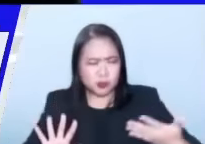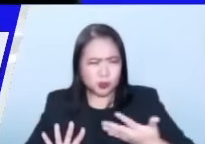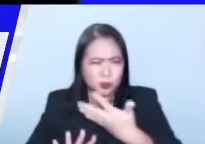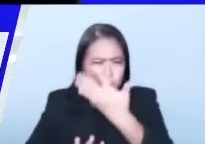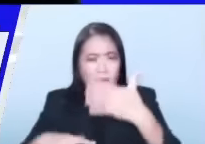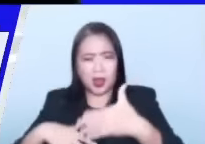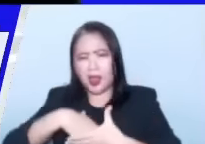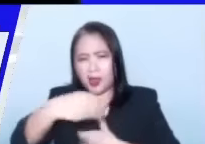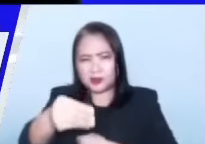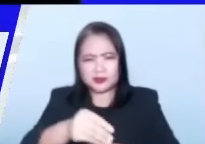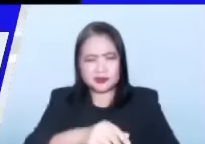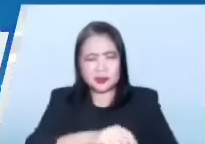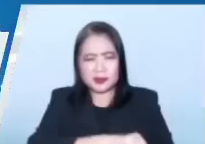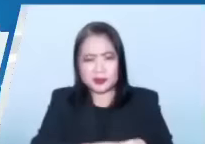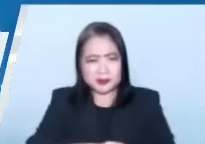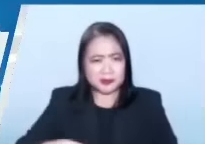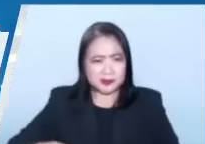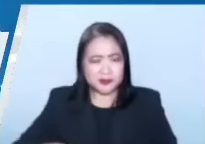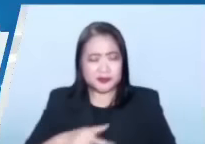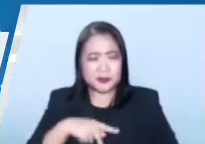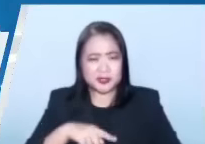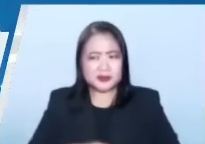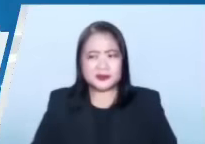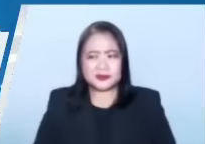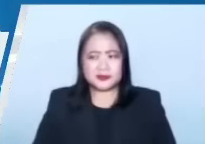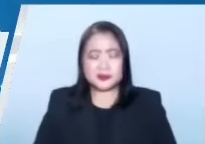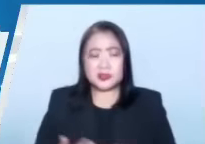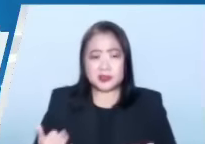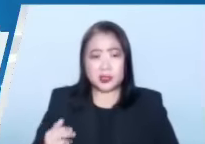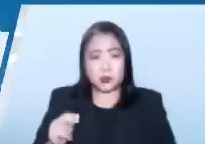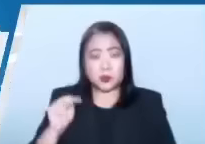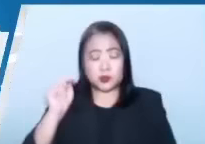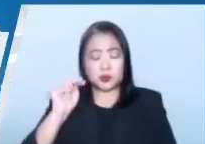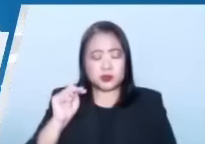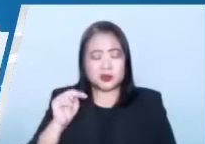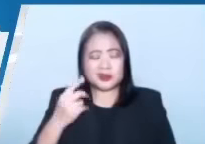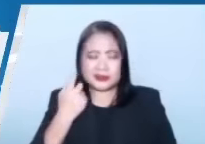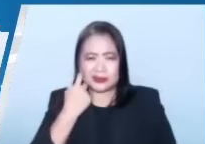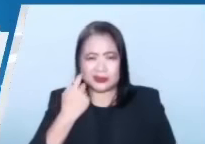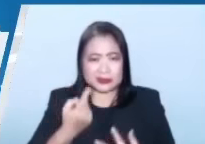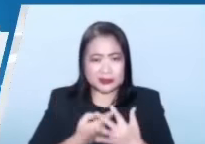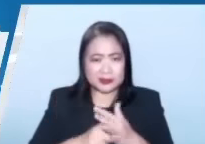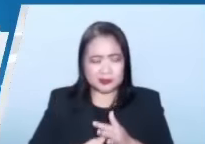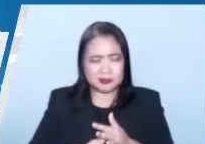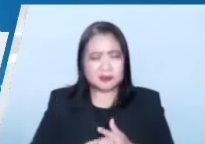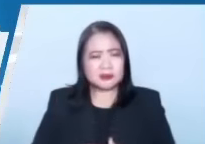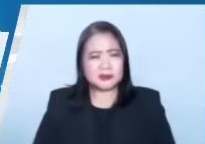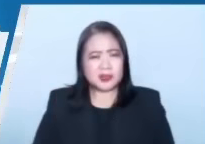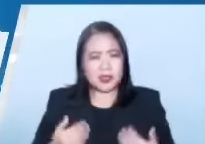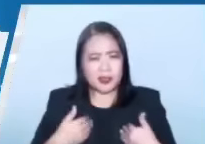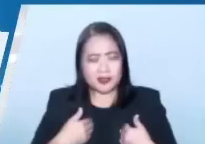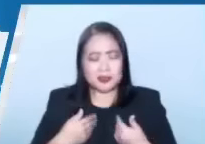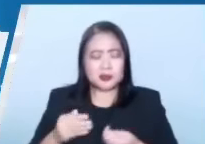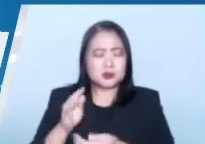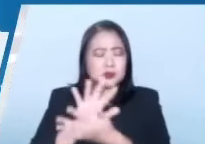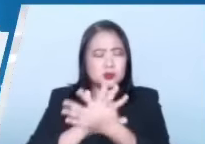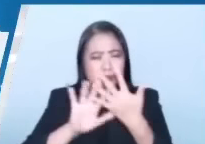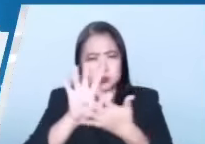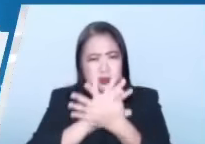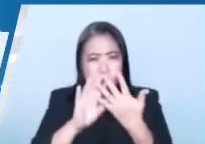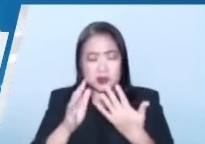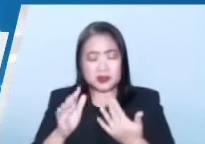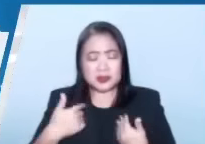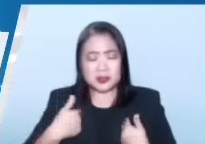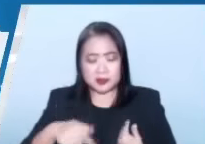Sa ating pagtaya po, no, or simula po nung nakalabas po siya or nagkaroon po siya ng interaction dyan sa may landmass ng Northern